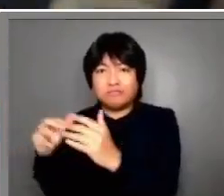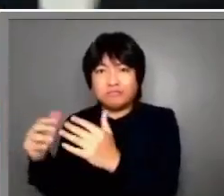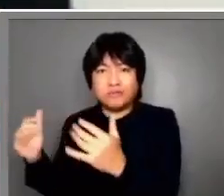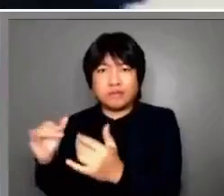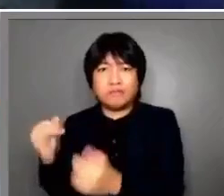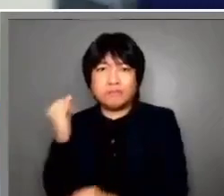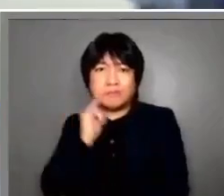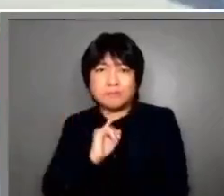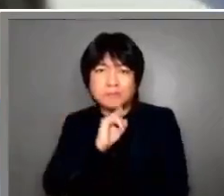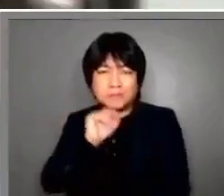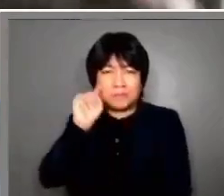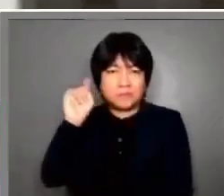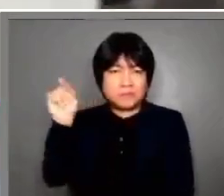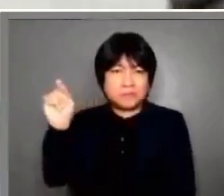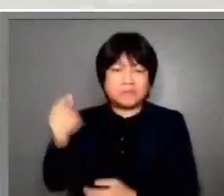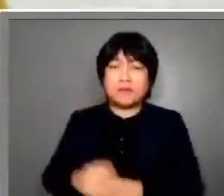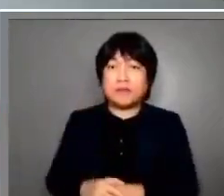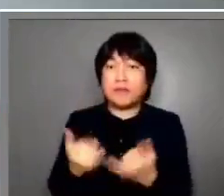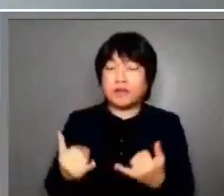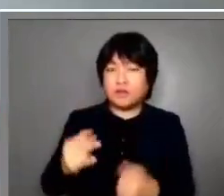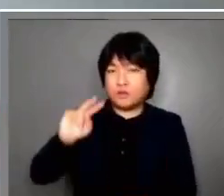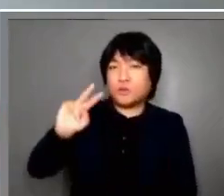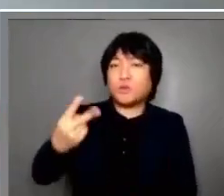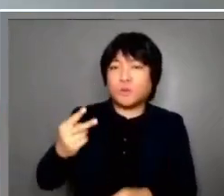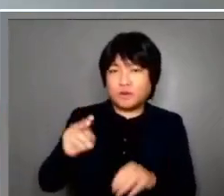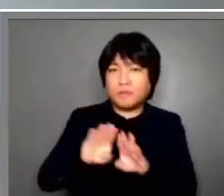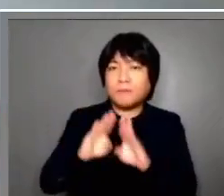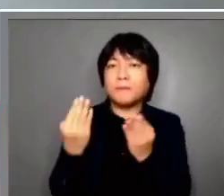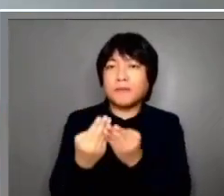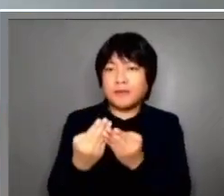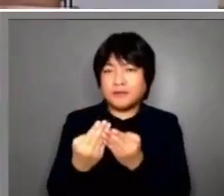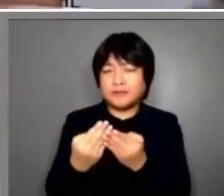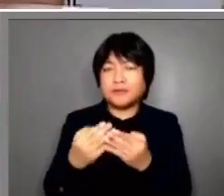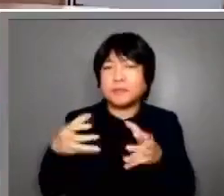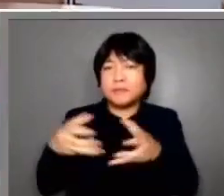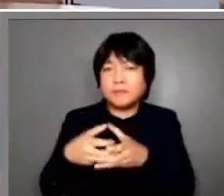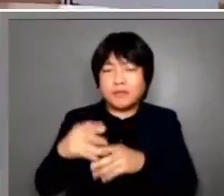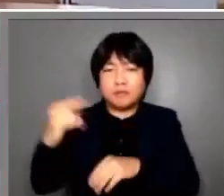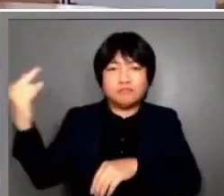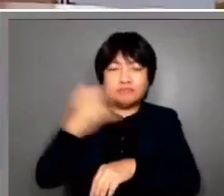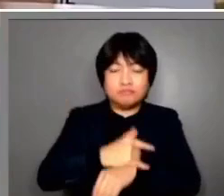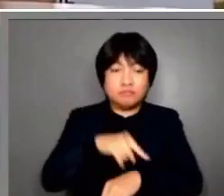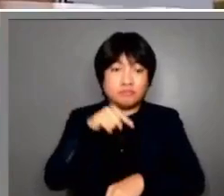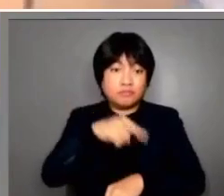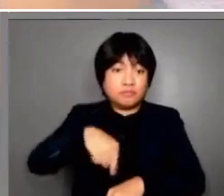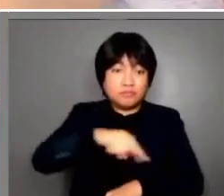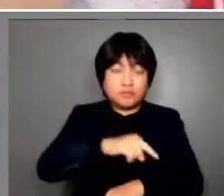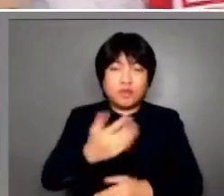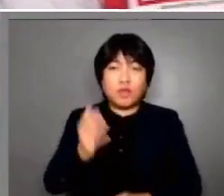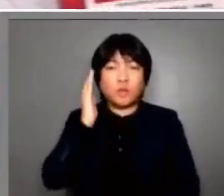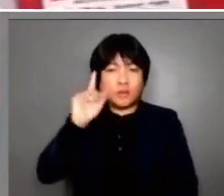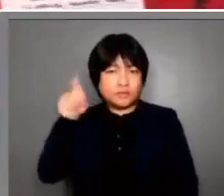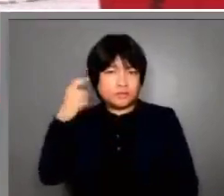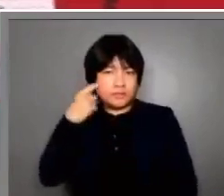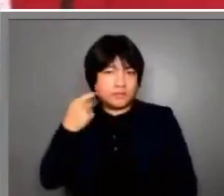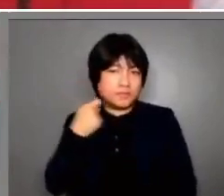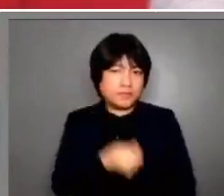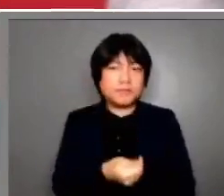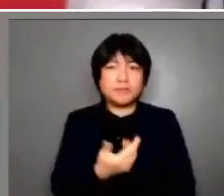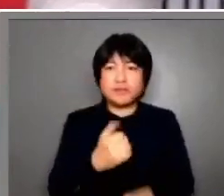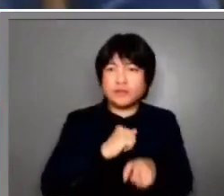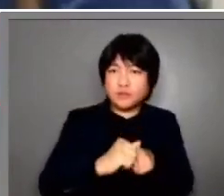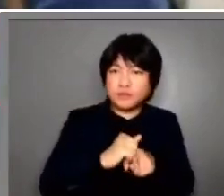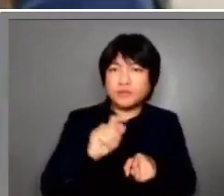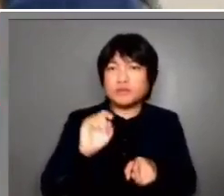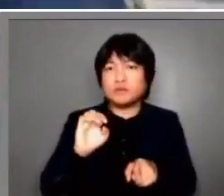roon. Makatatanggap ang mga Pinoy ng tulong pinansyal mula sa gobyerno, pati na rin ng livelihood training mula sa TESDA. Sa kabuuan,